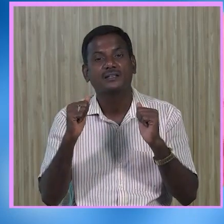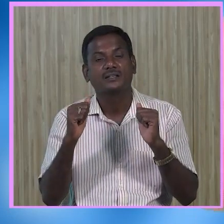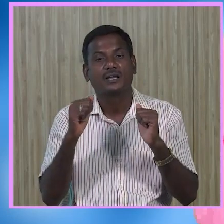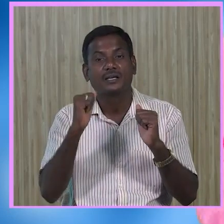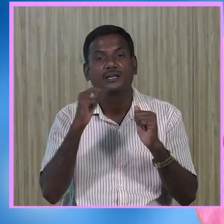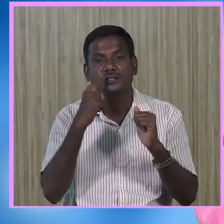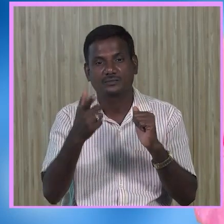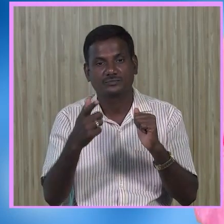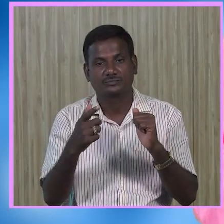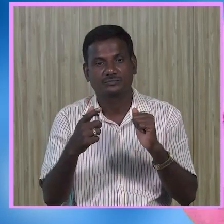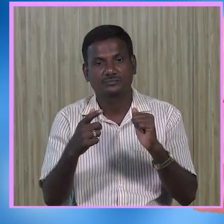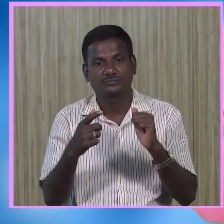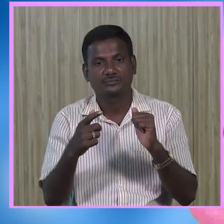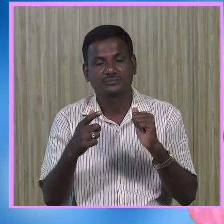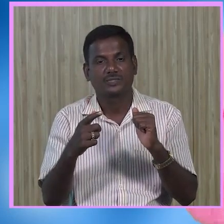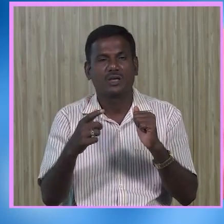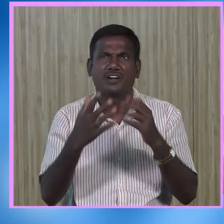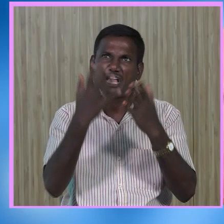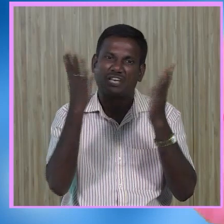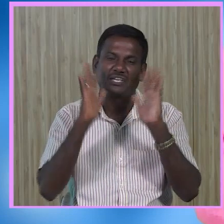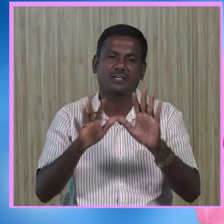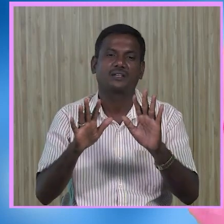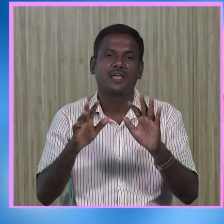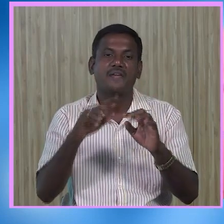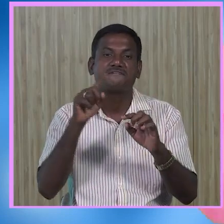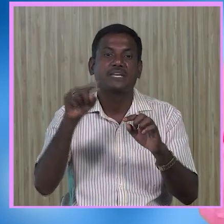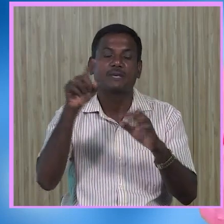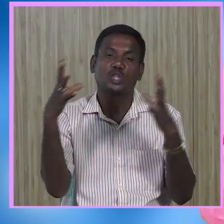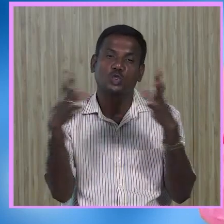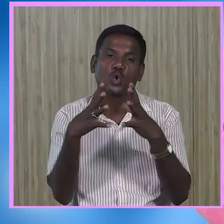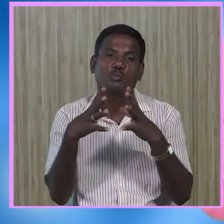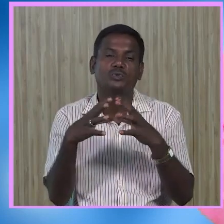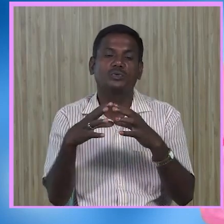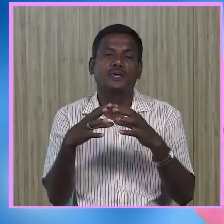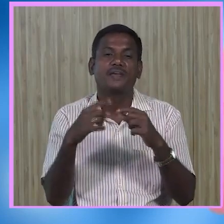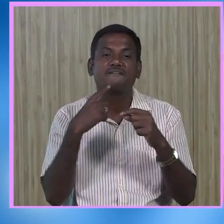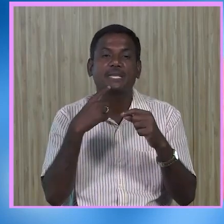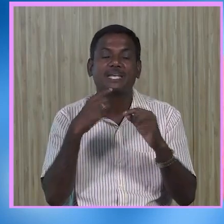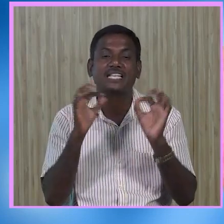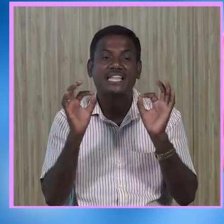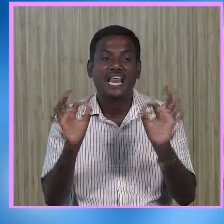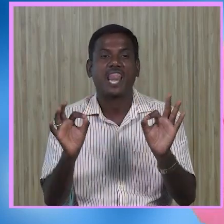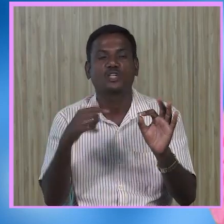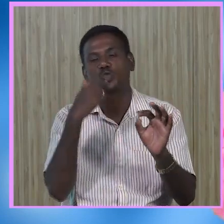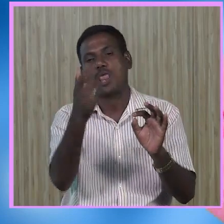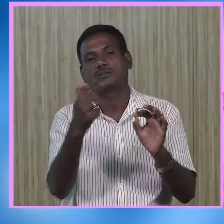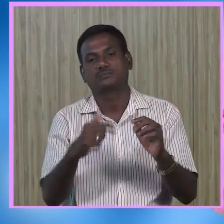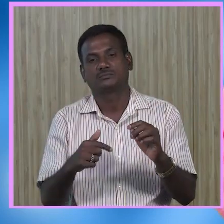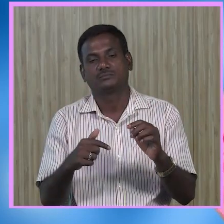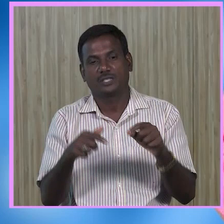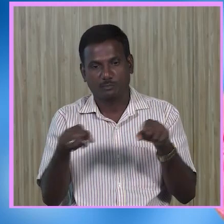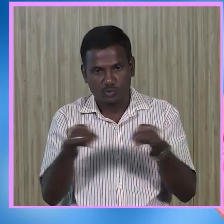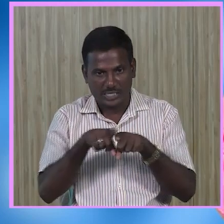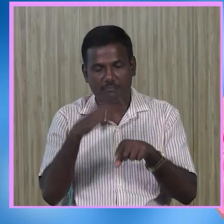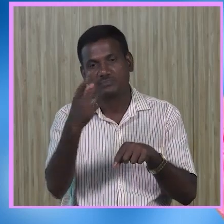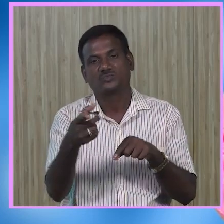அப்படி கேட்டாங்கன்னா லட்சக்கணக்கான விண்மீன்களின் தொகுப்பு விண்மீன் திரள் எனப்படும். இப்போ அதே